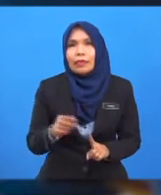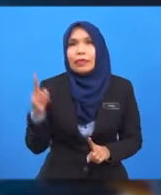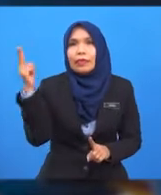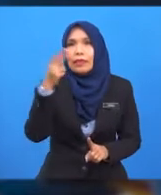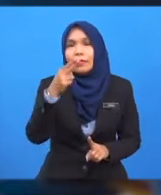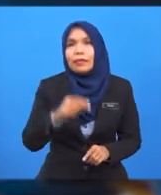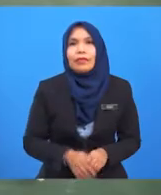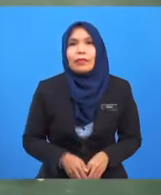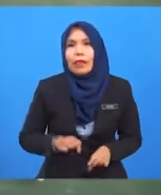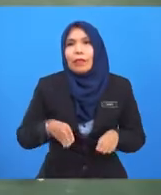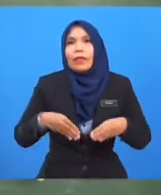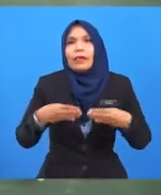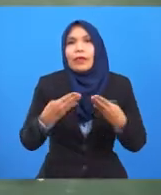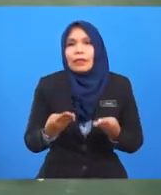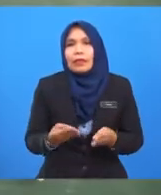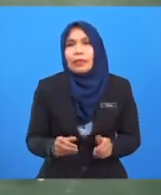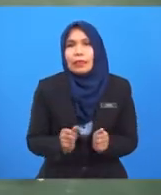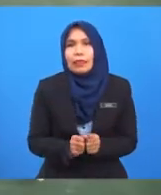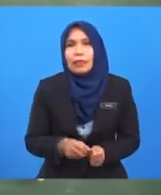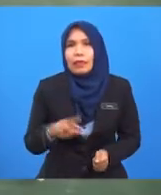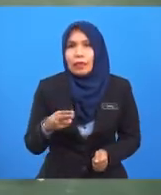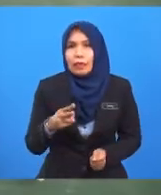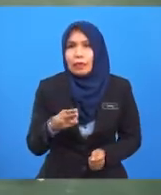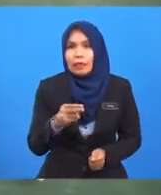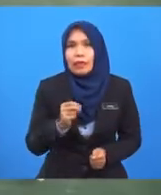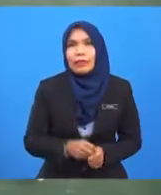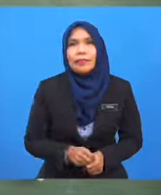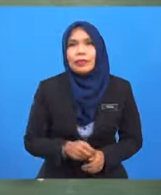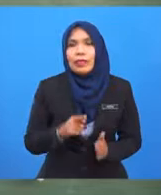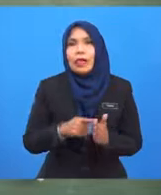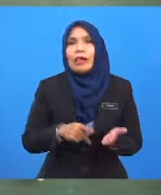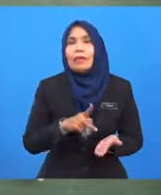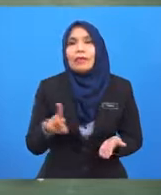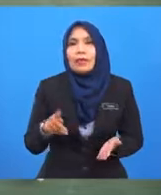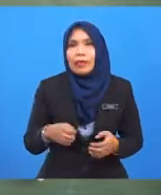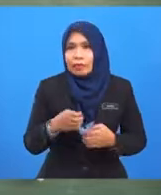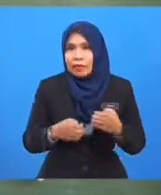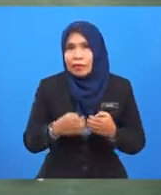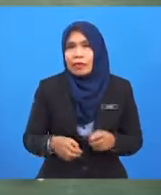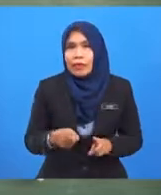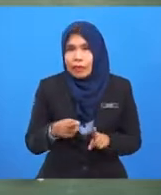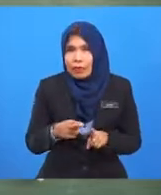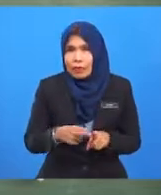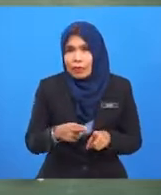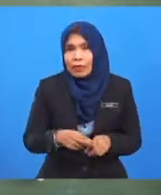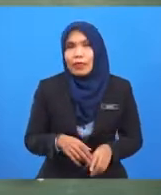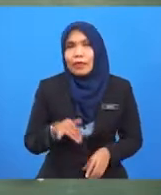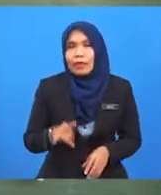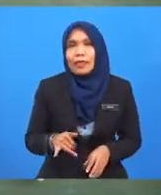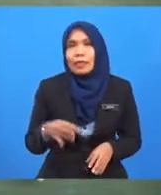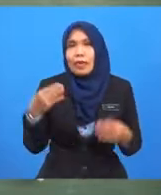dengan gunting? Apakah mesin ringkas yang terdapat pada sebilah